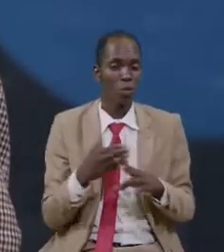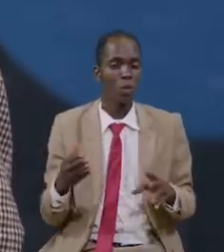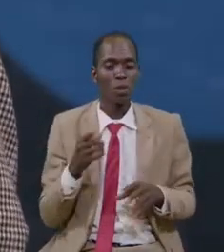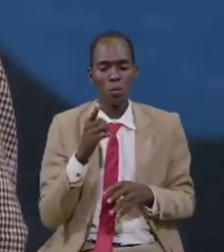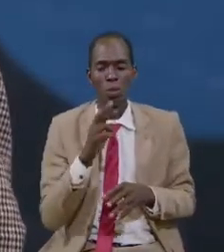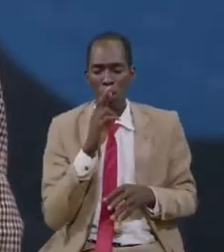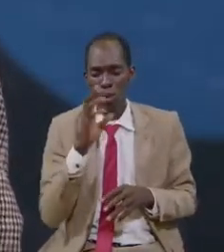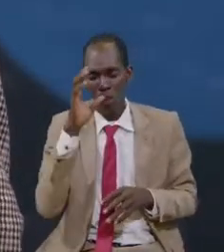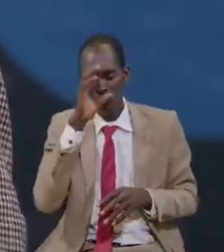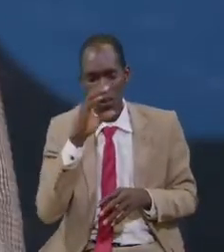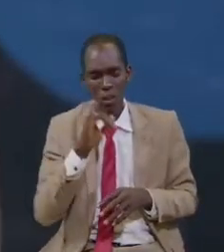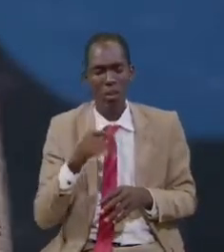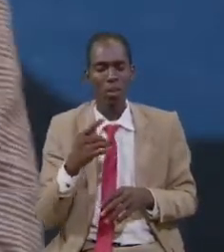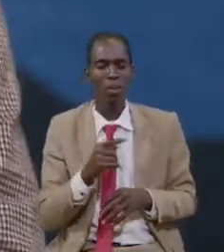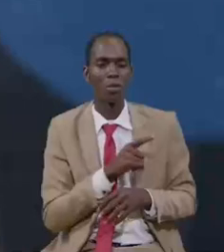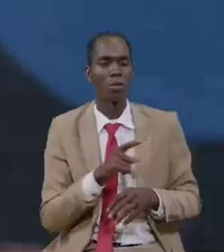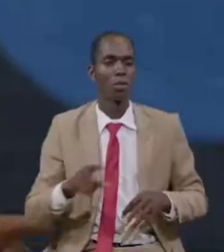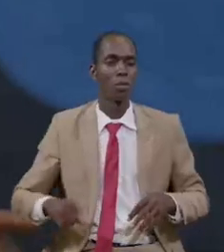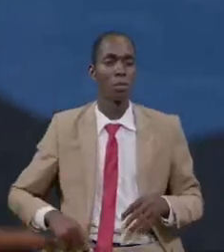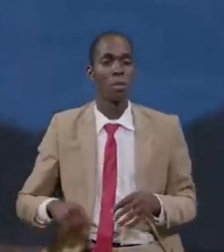Je veux que cette substance soit ôtée de ma vie.